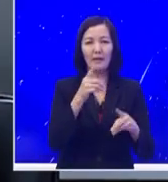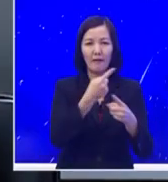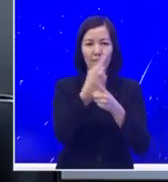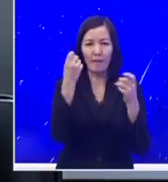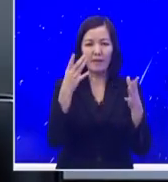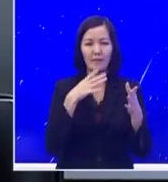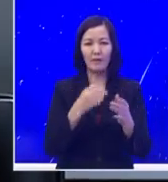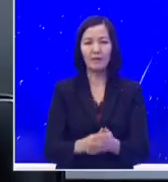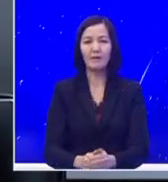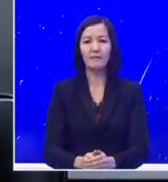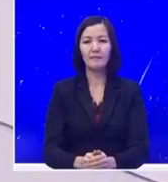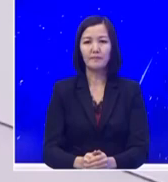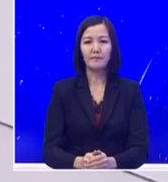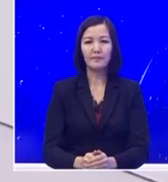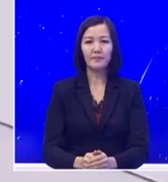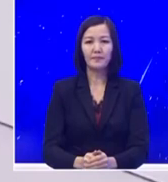Біртанов мәлімдеді.